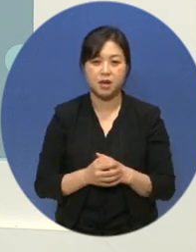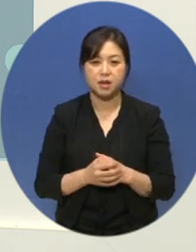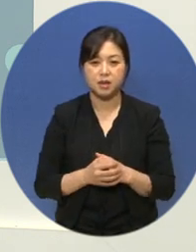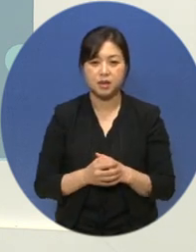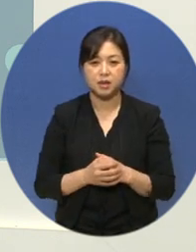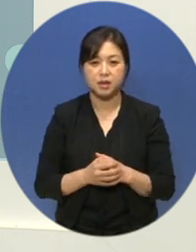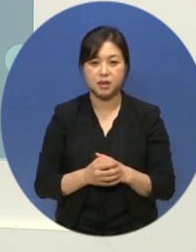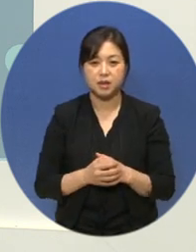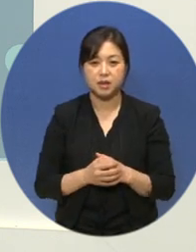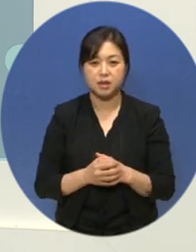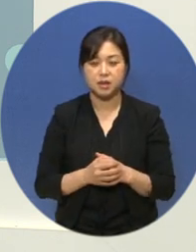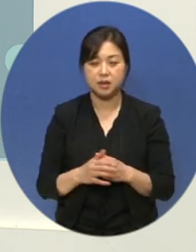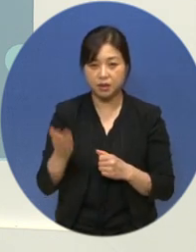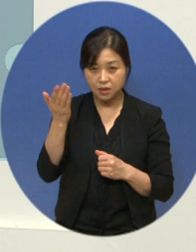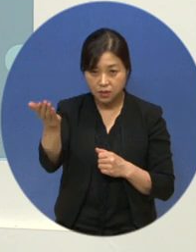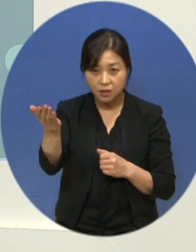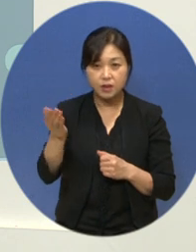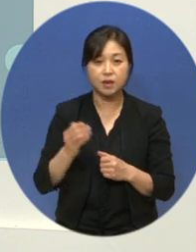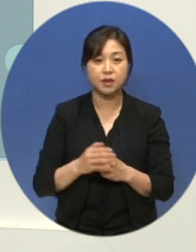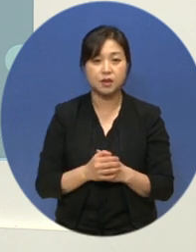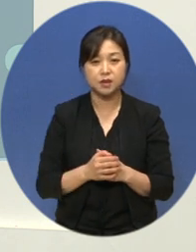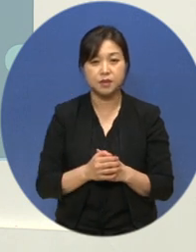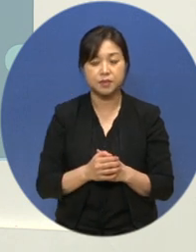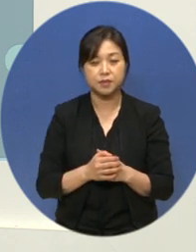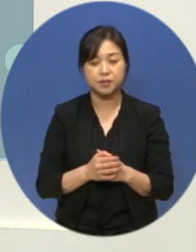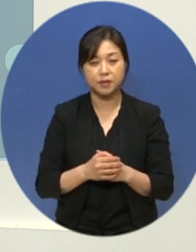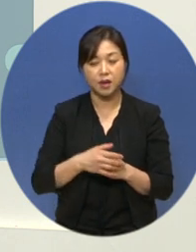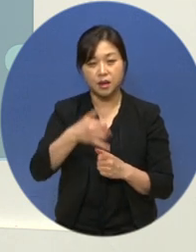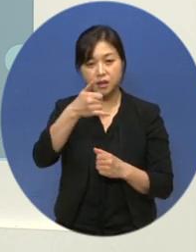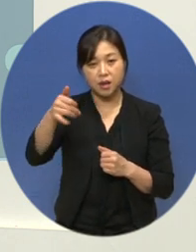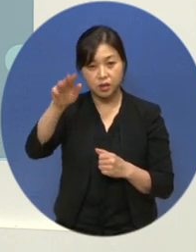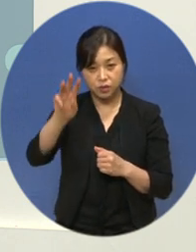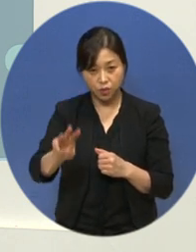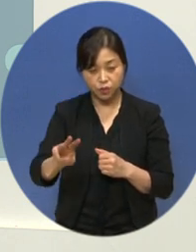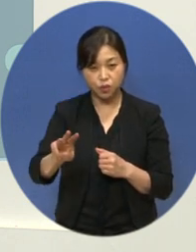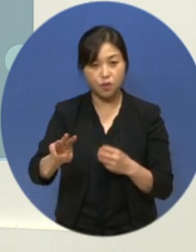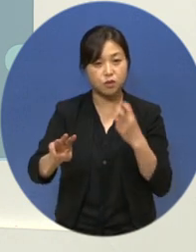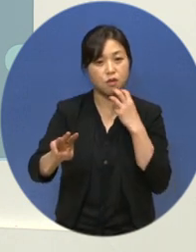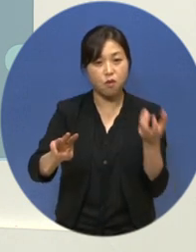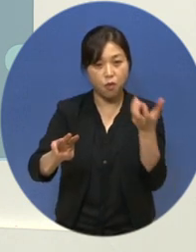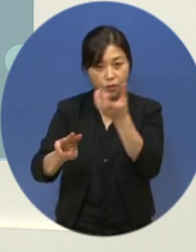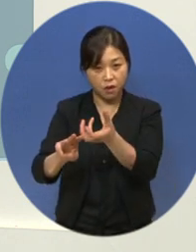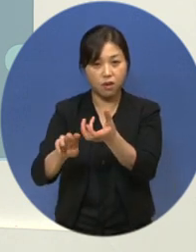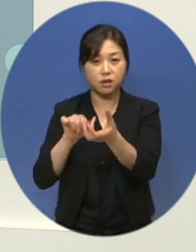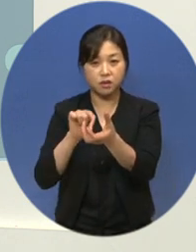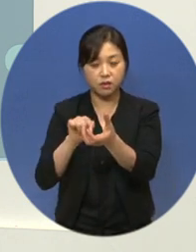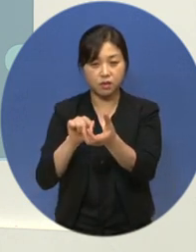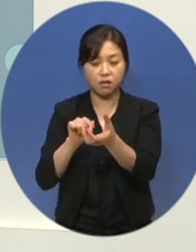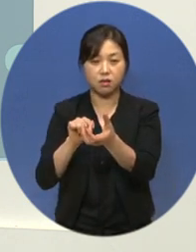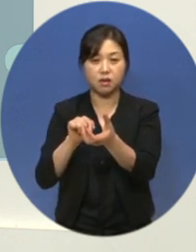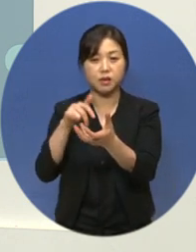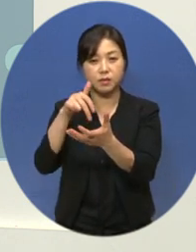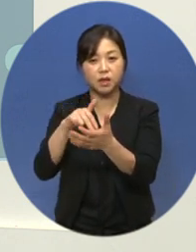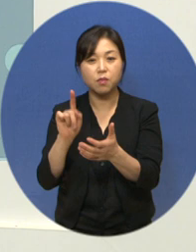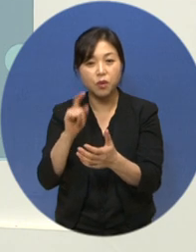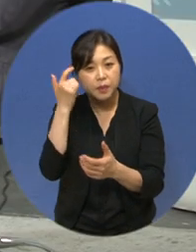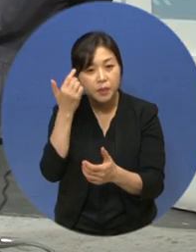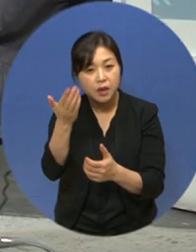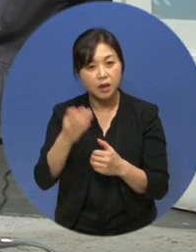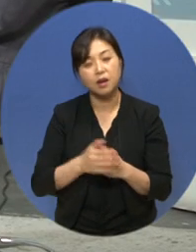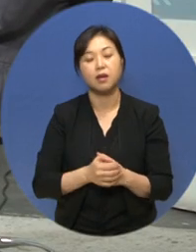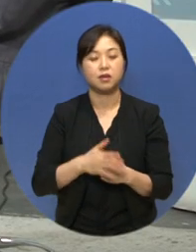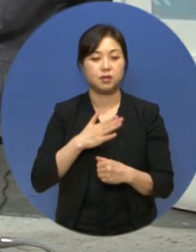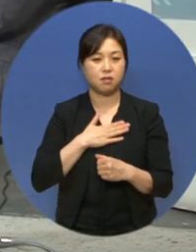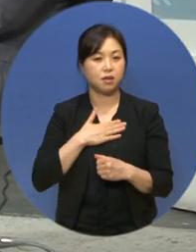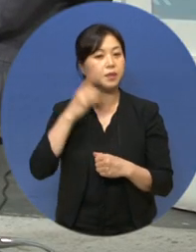에 양지사 학계에서는 이 세종시로 수도를 옮긴다는 데 대한 평가를 어떻게 하실까요 뭐 저도 이거